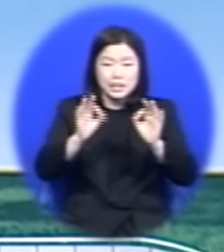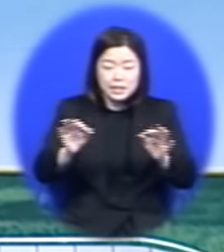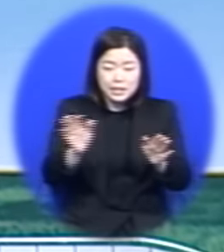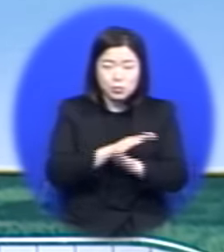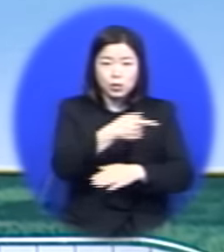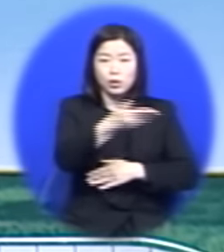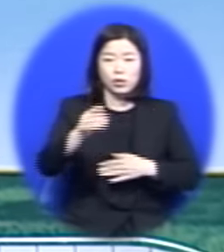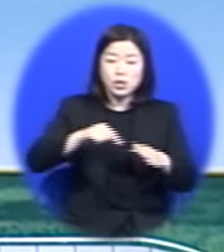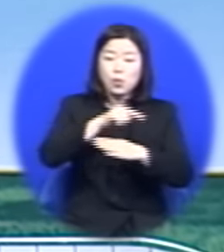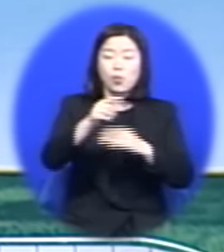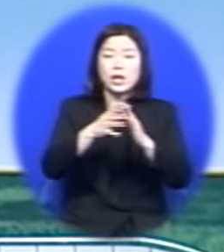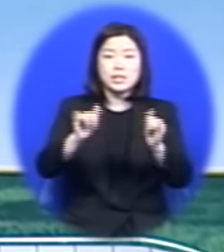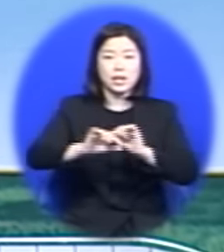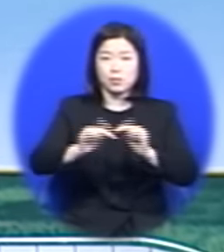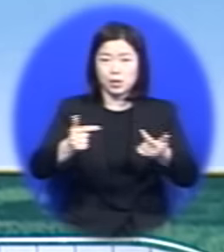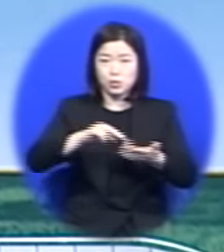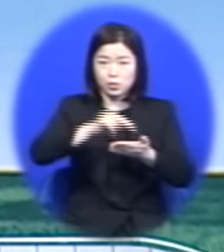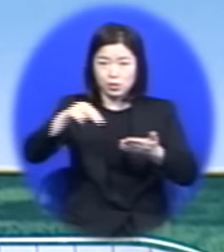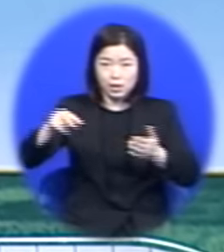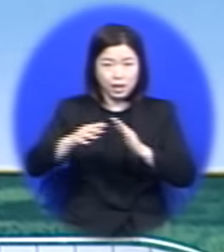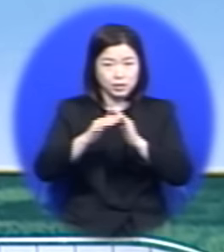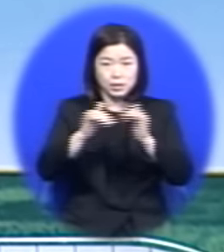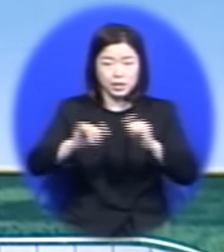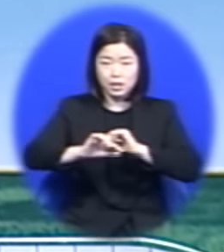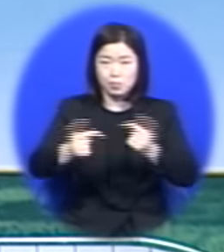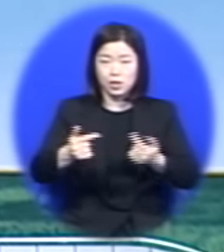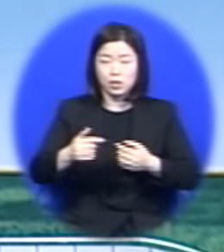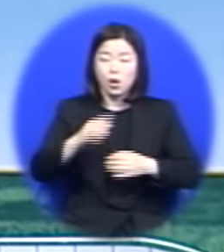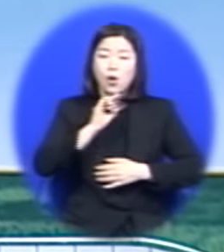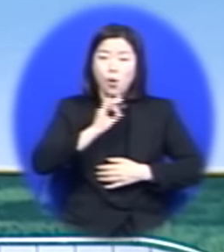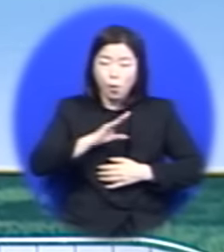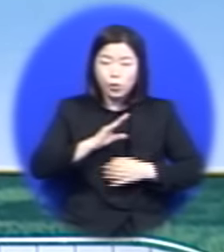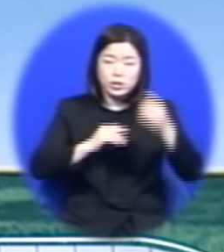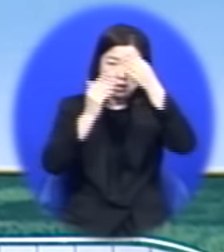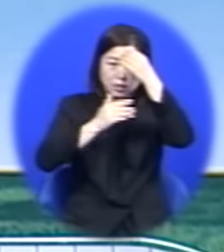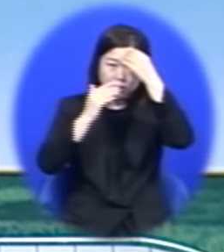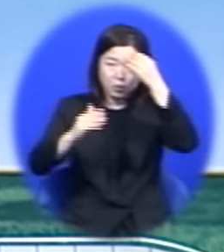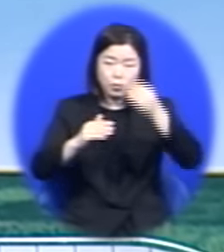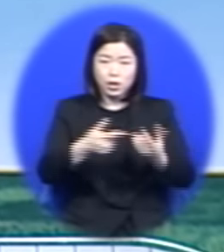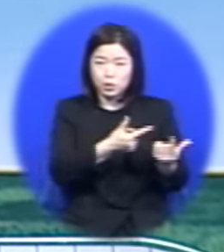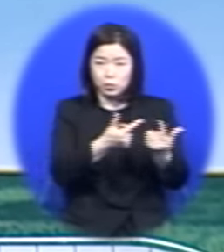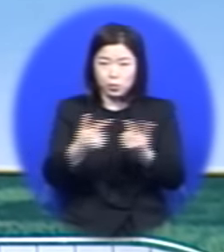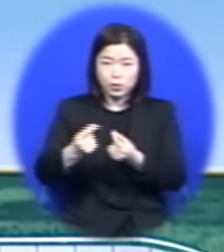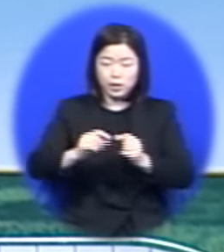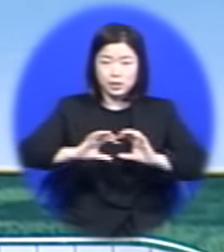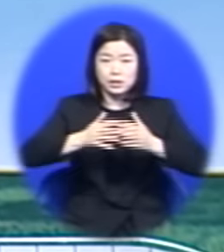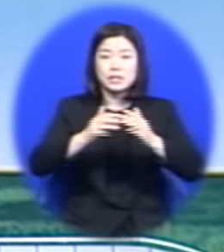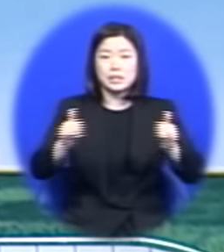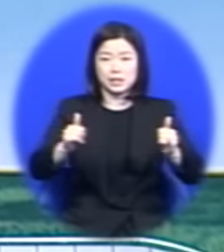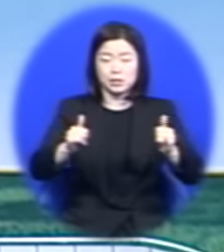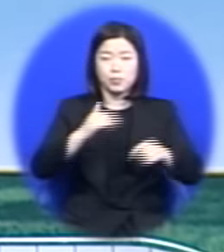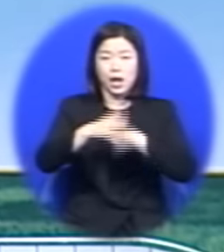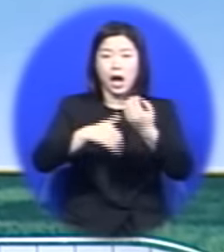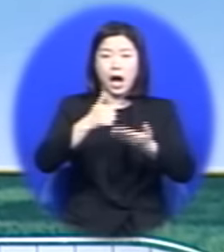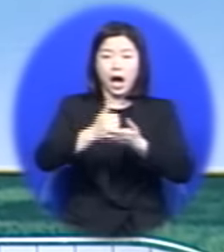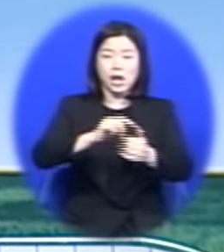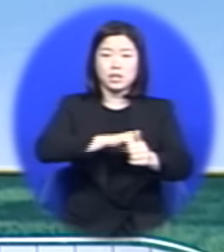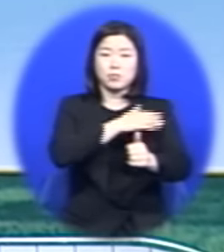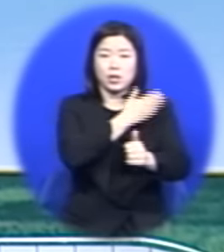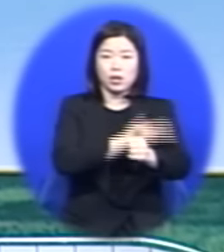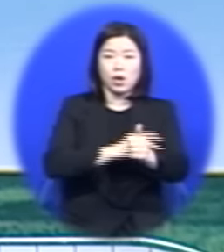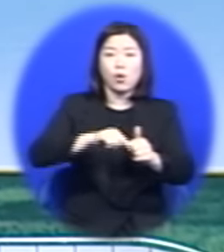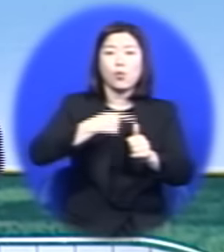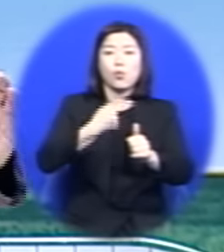외인도 아니요 나그네도 아니요 오직 성도들과 동일한 시민이요 하나님의 권속이라.